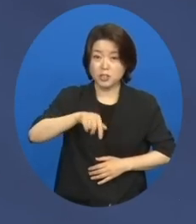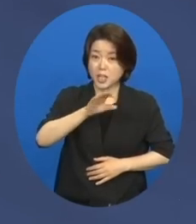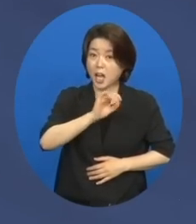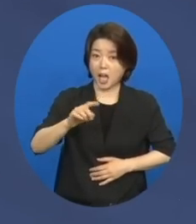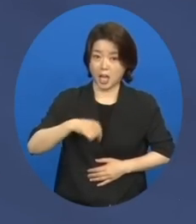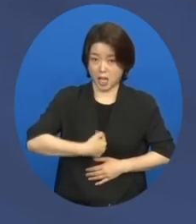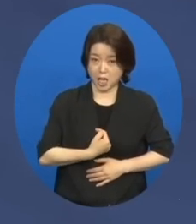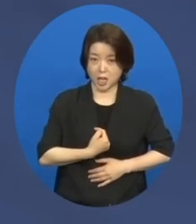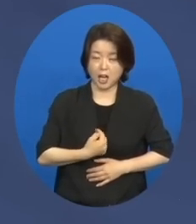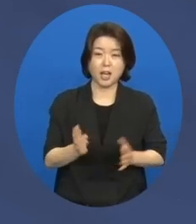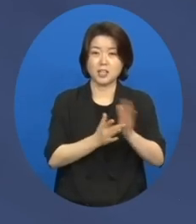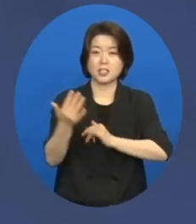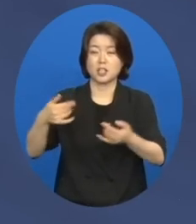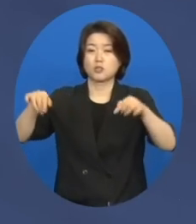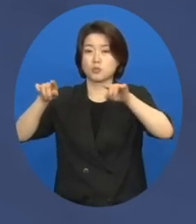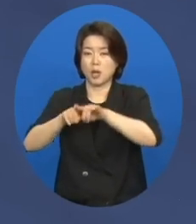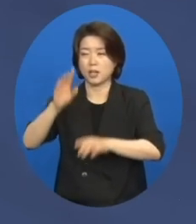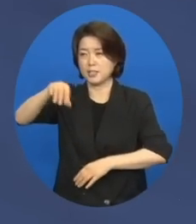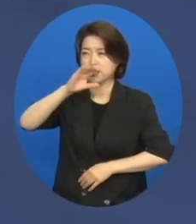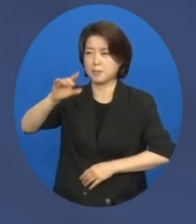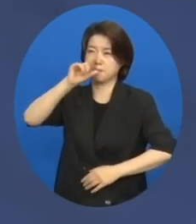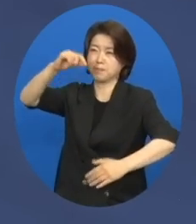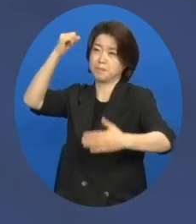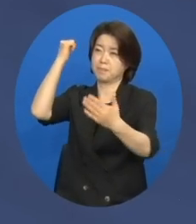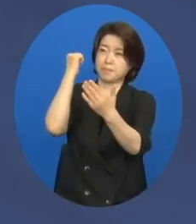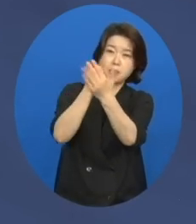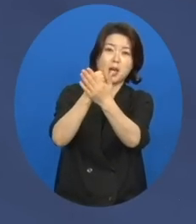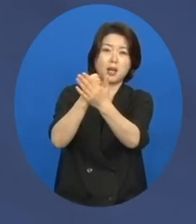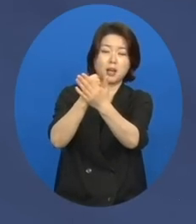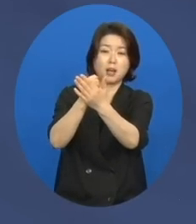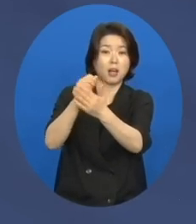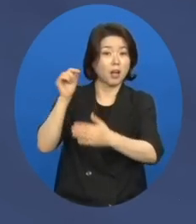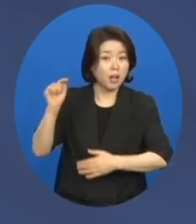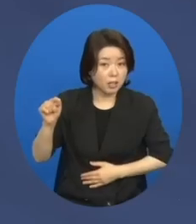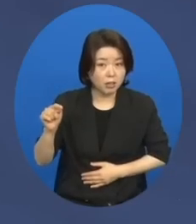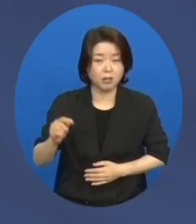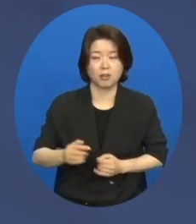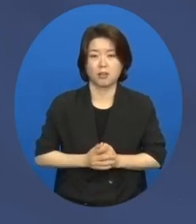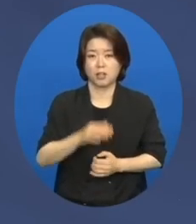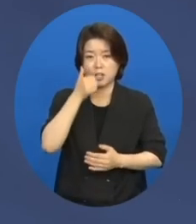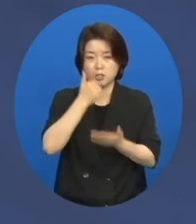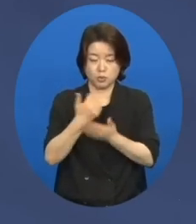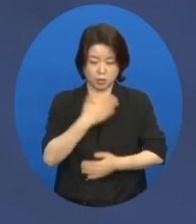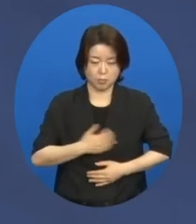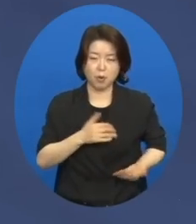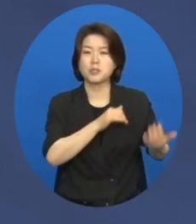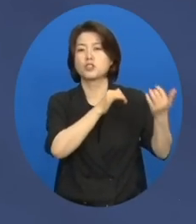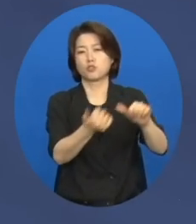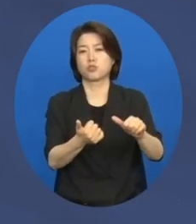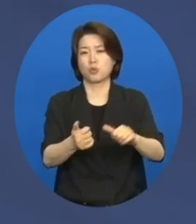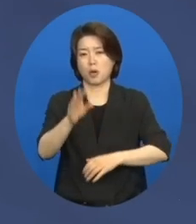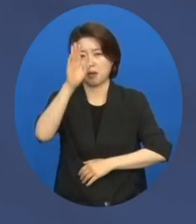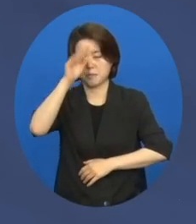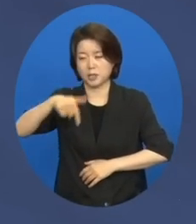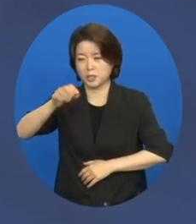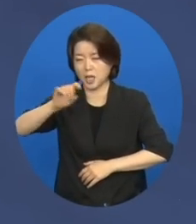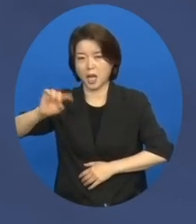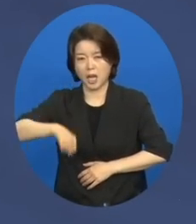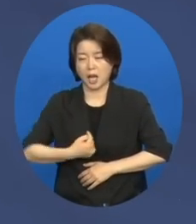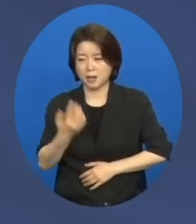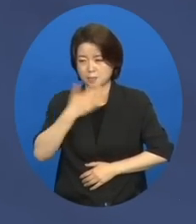우리 옛사람이 예수와 함께 십자가에 못 박힌 것은 죄의 몸이 죽어 이 병든 자의 죄의 몸이